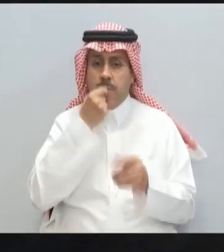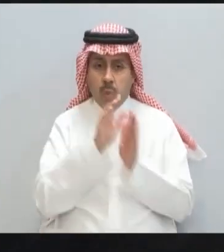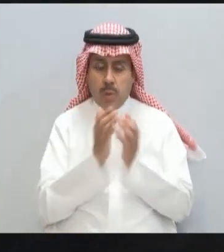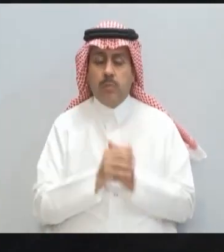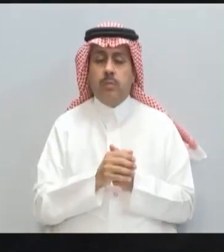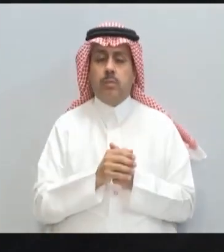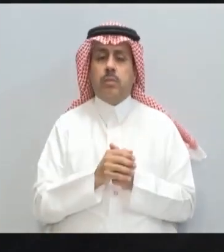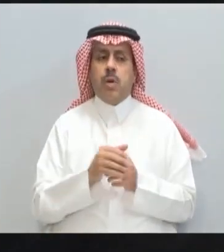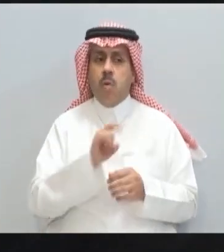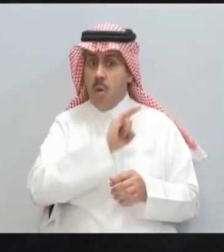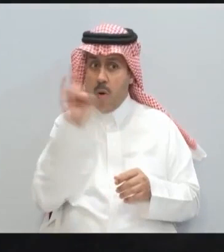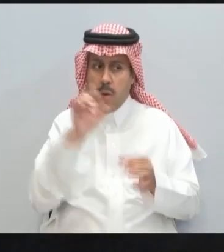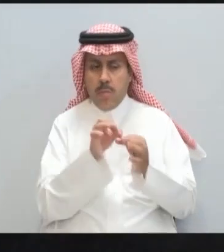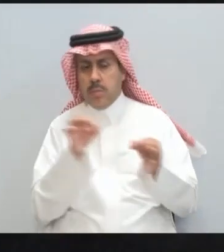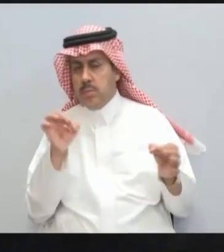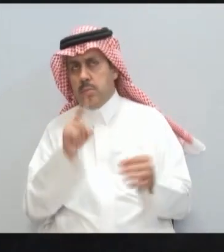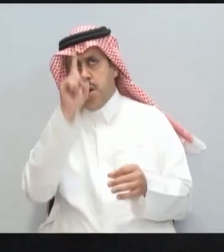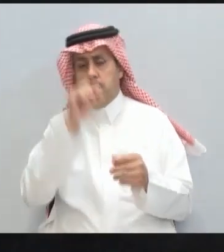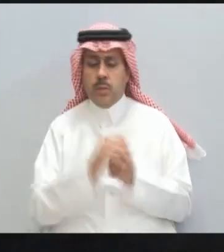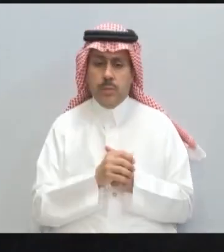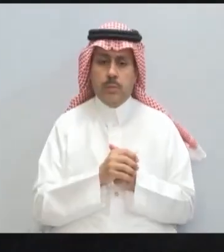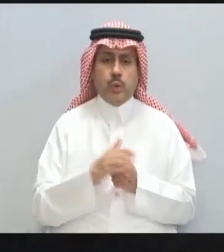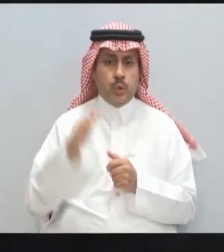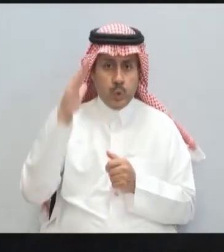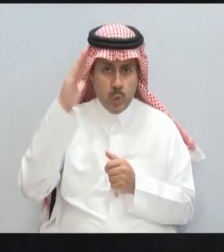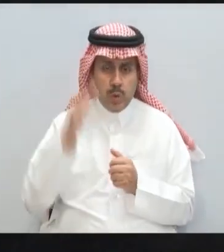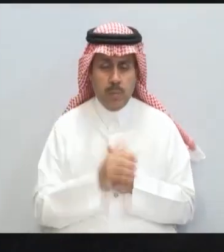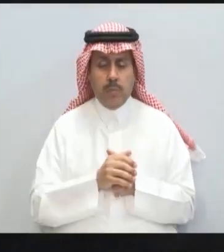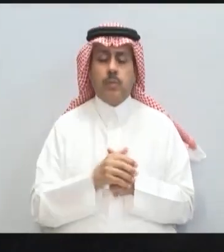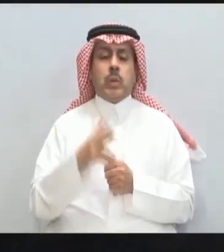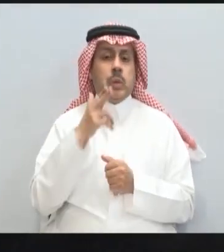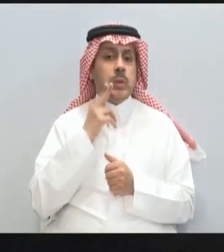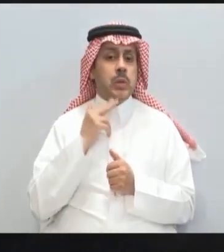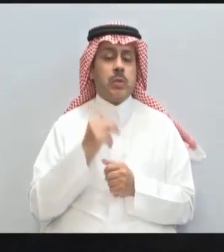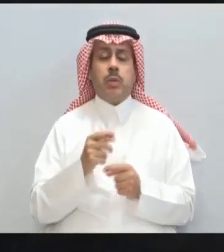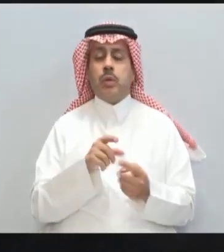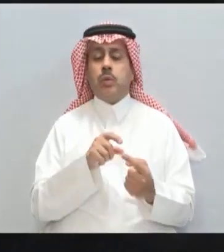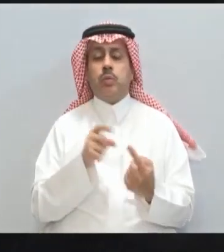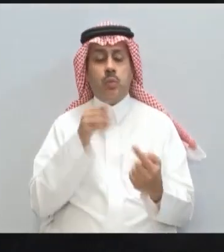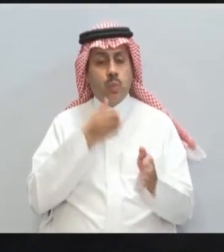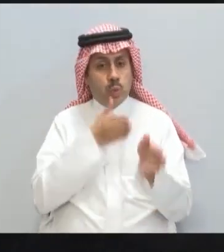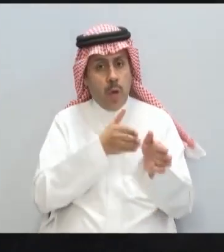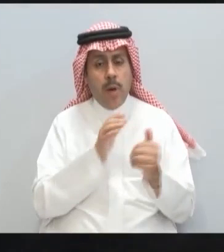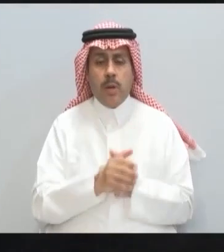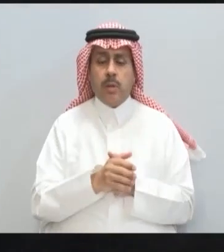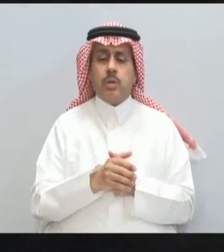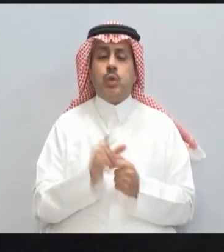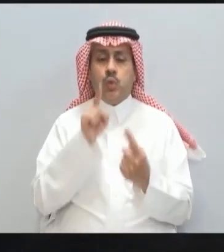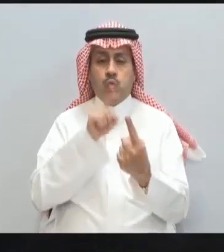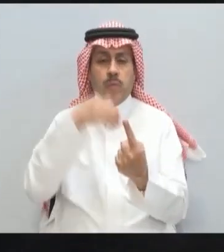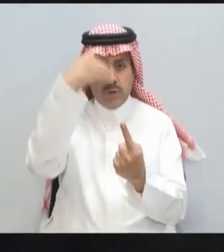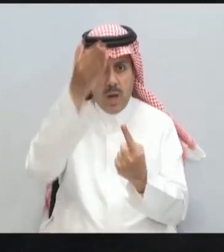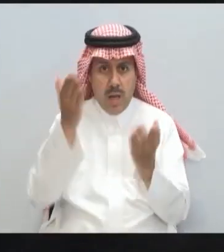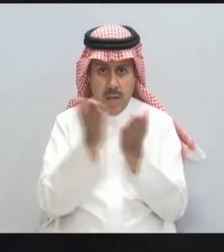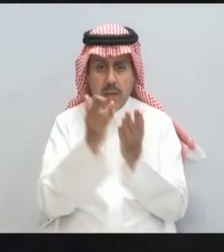وانتهينا عما نهى الله تعالى عنه اشكر لكم ايها الطلاب والطالبات طيب المشاهده وحسن المتابعه القاكم على